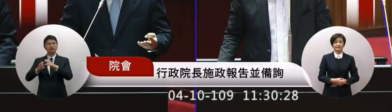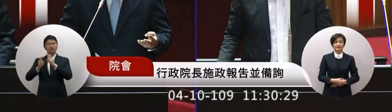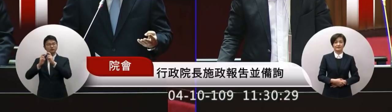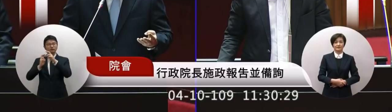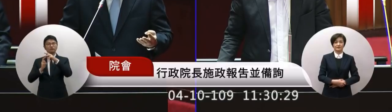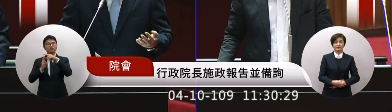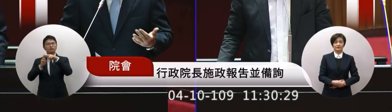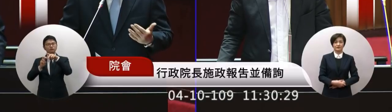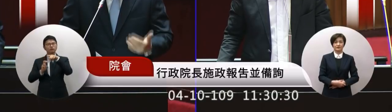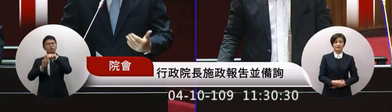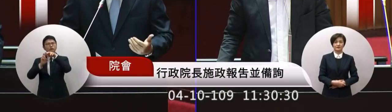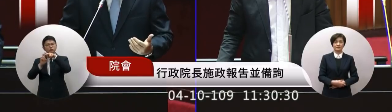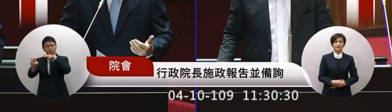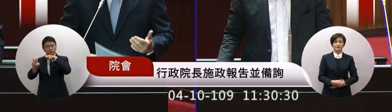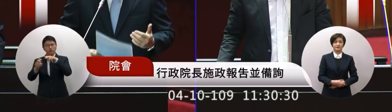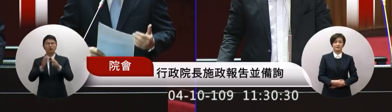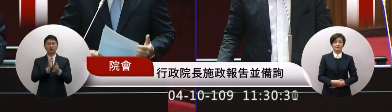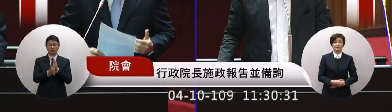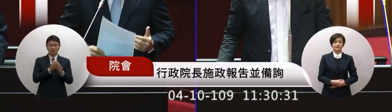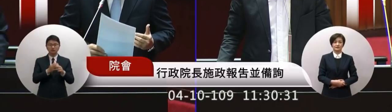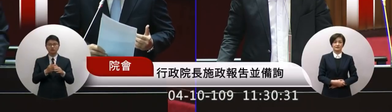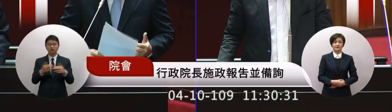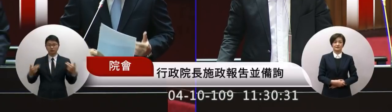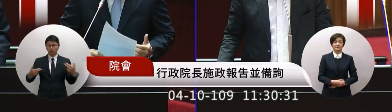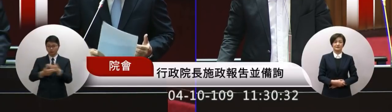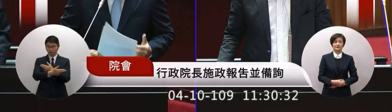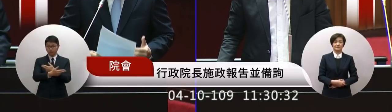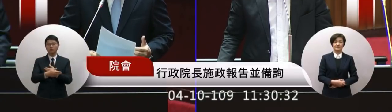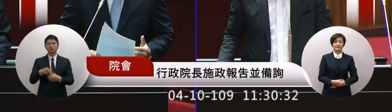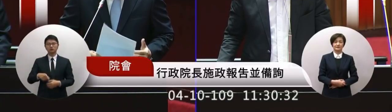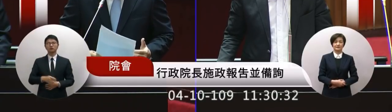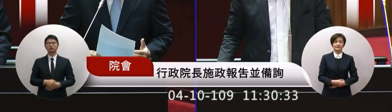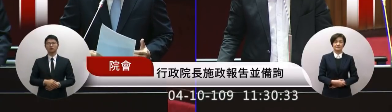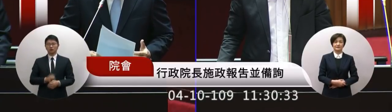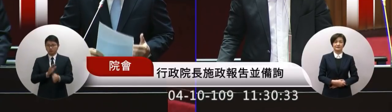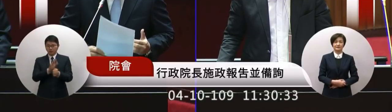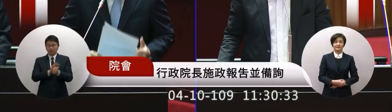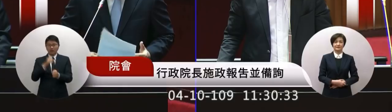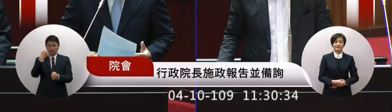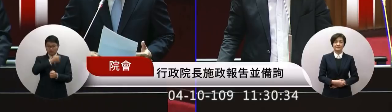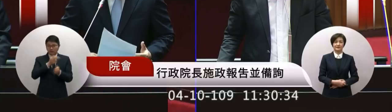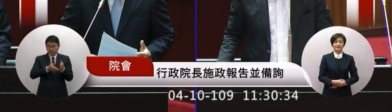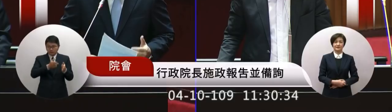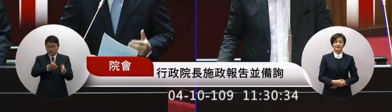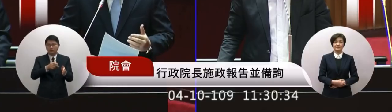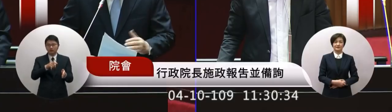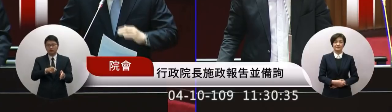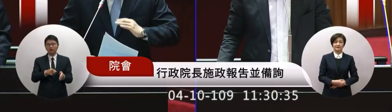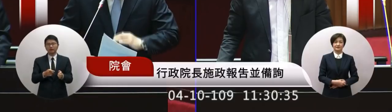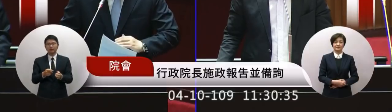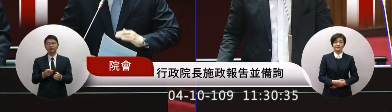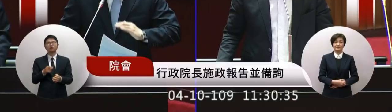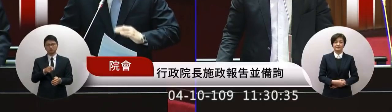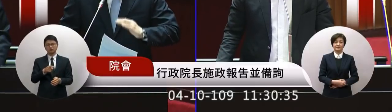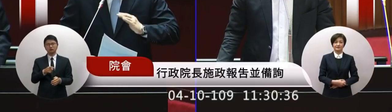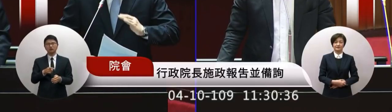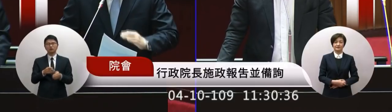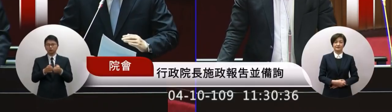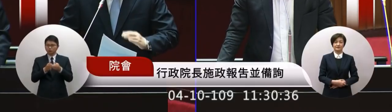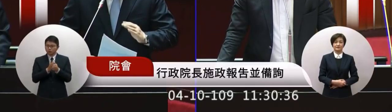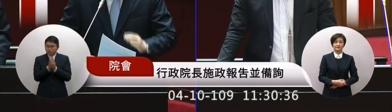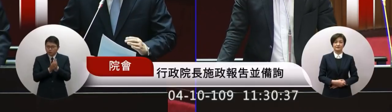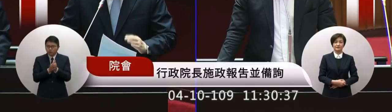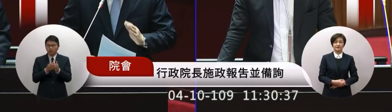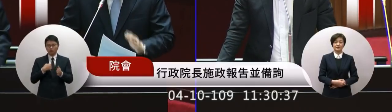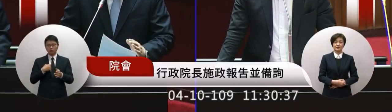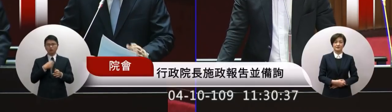双轨化，这个部分属于咱代替整体发展。的需求，中央会来即个负